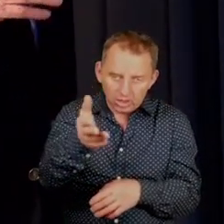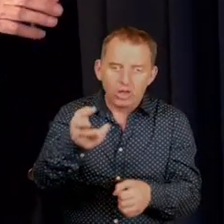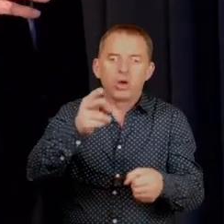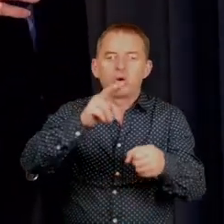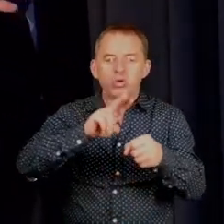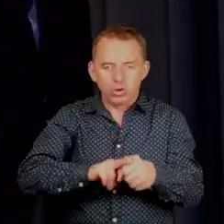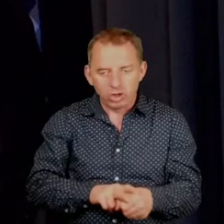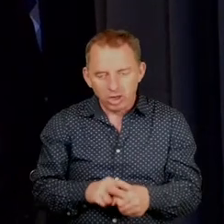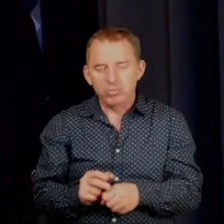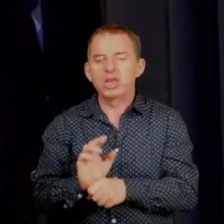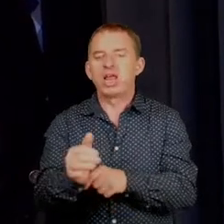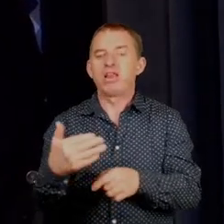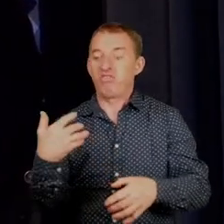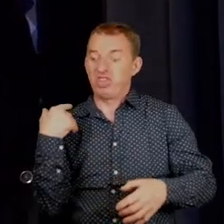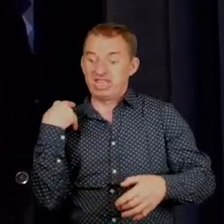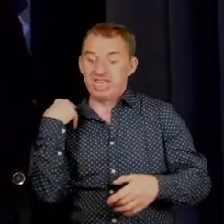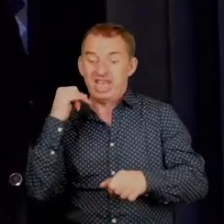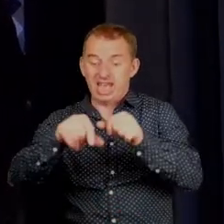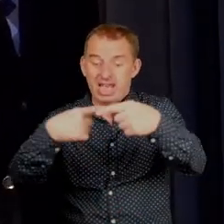przez wieki